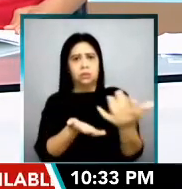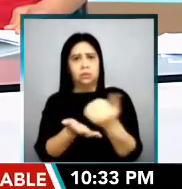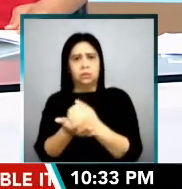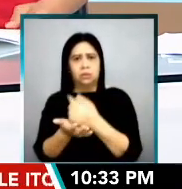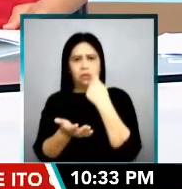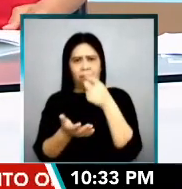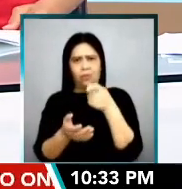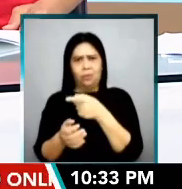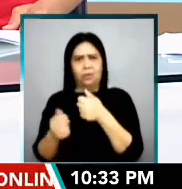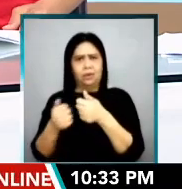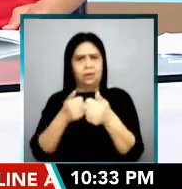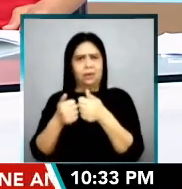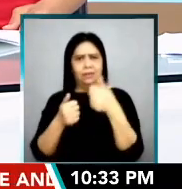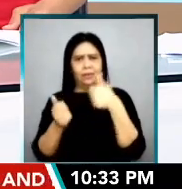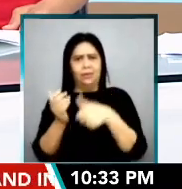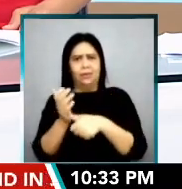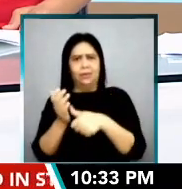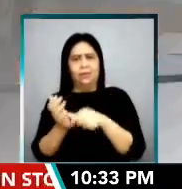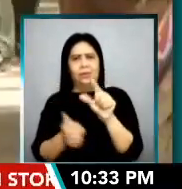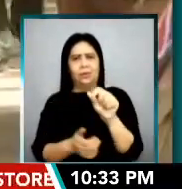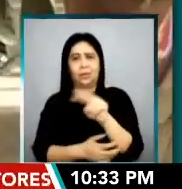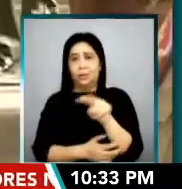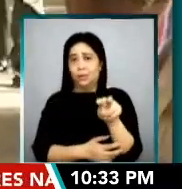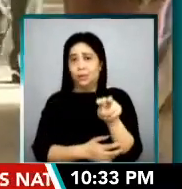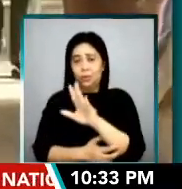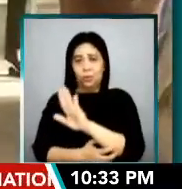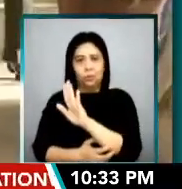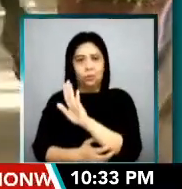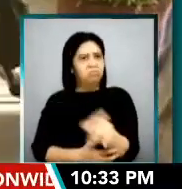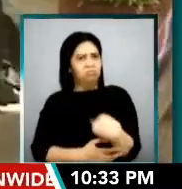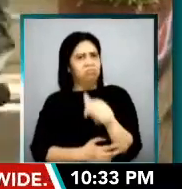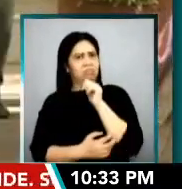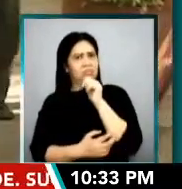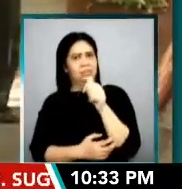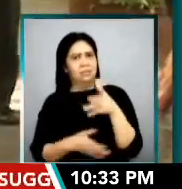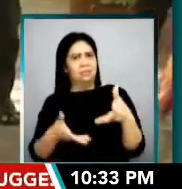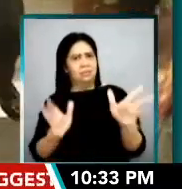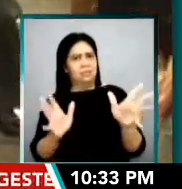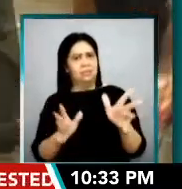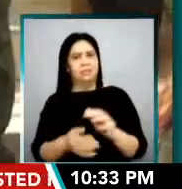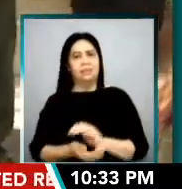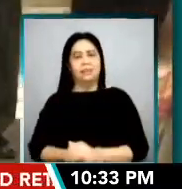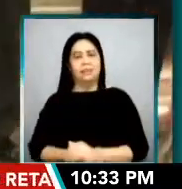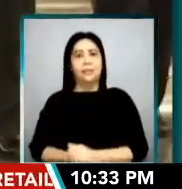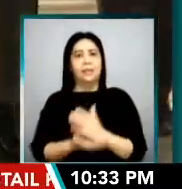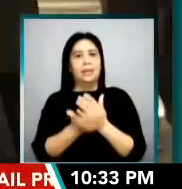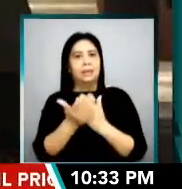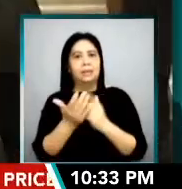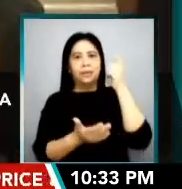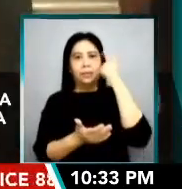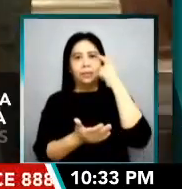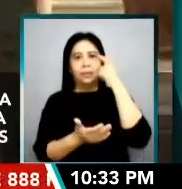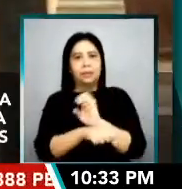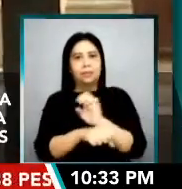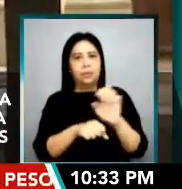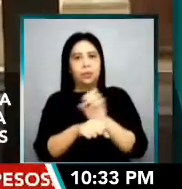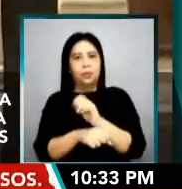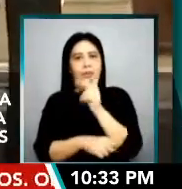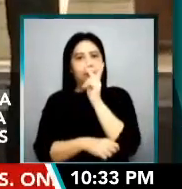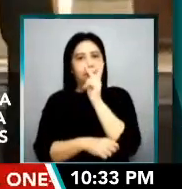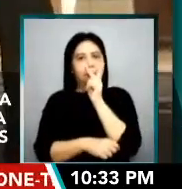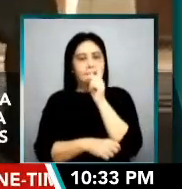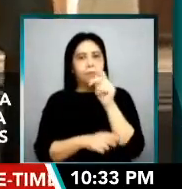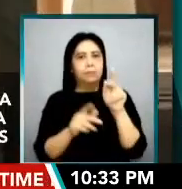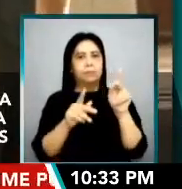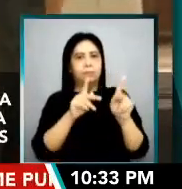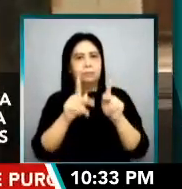sa eleksyon 2022. Hindi raw niya ito otorisado. May mga government employee o pribadong individual daw kasing